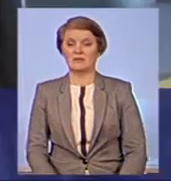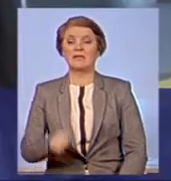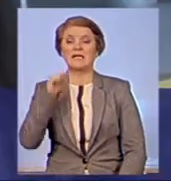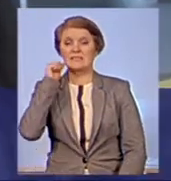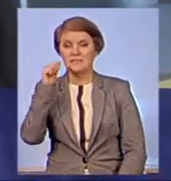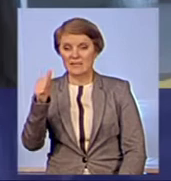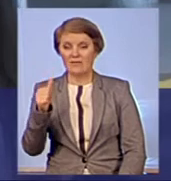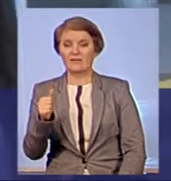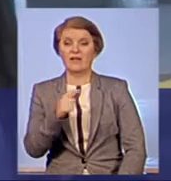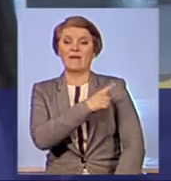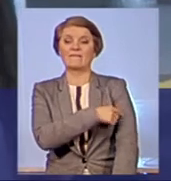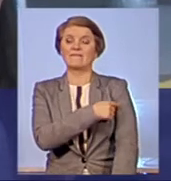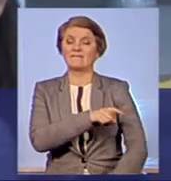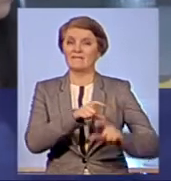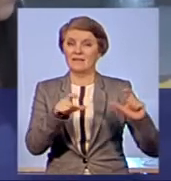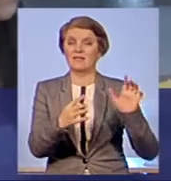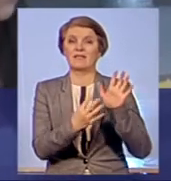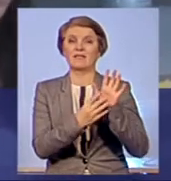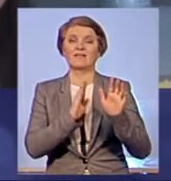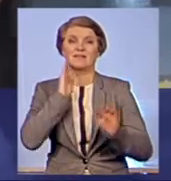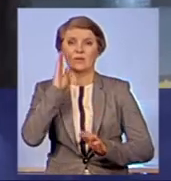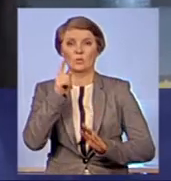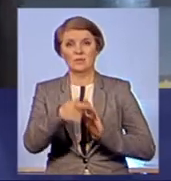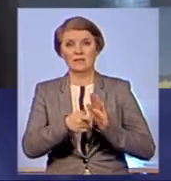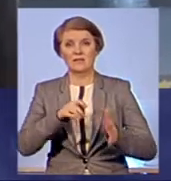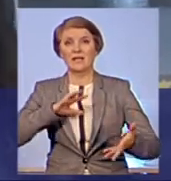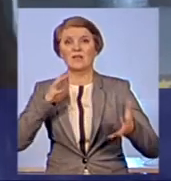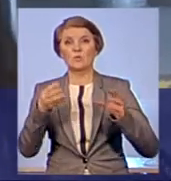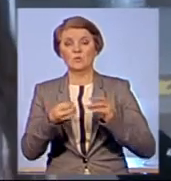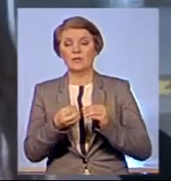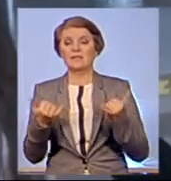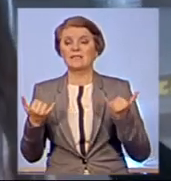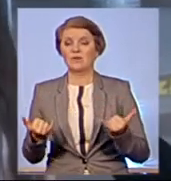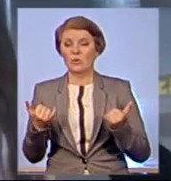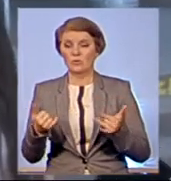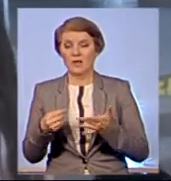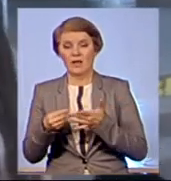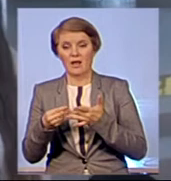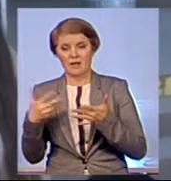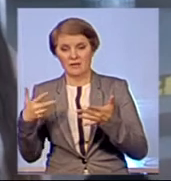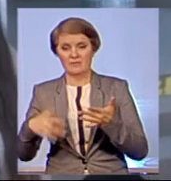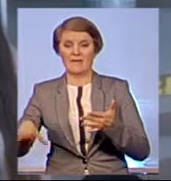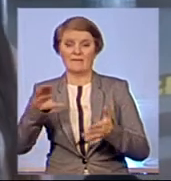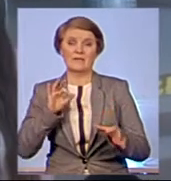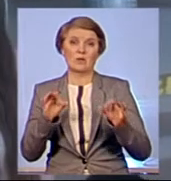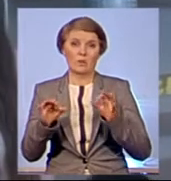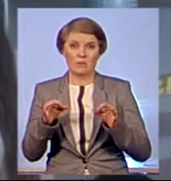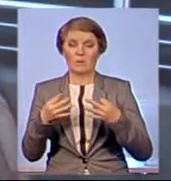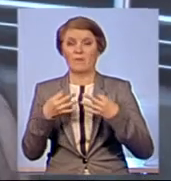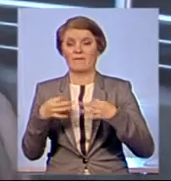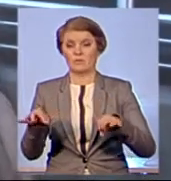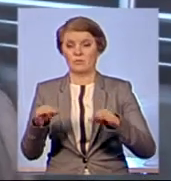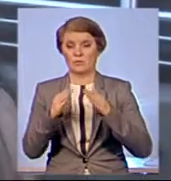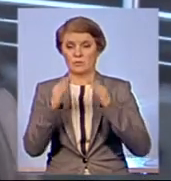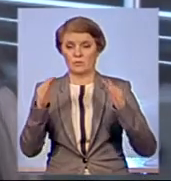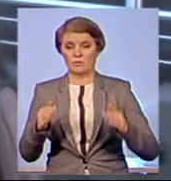Завтра ми маємо бути в лікарні о 9 ранку, щоб дізнатися результати сьогоднішніх аналізів. Якщо все нормально, відпустять додому.